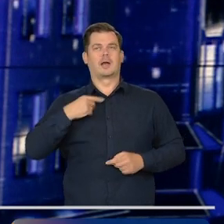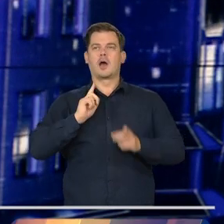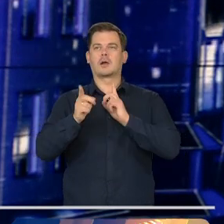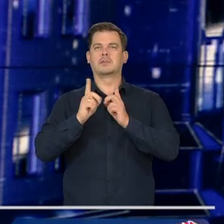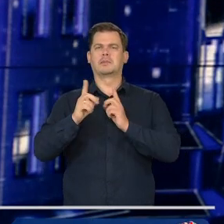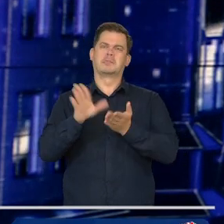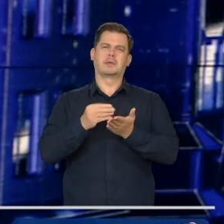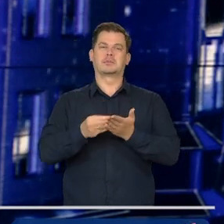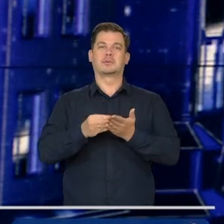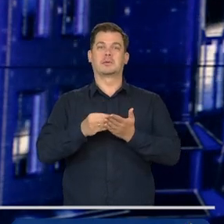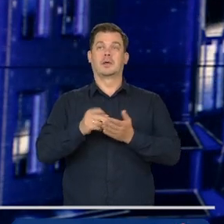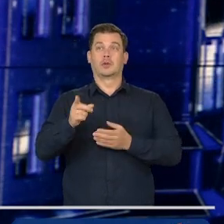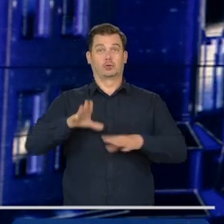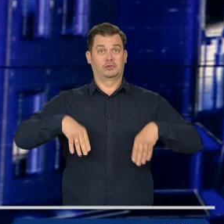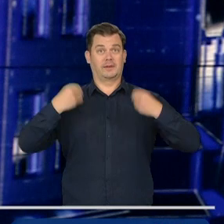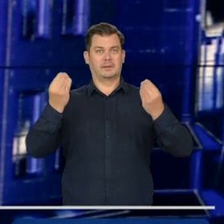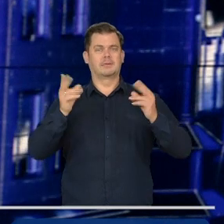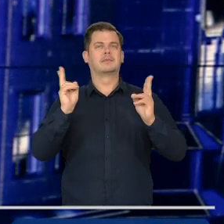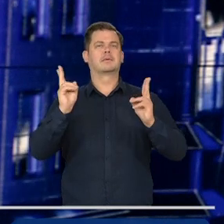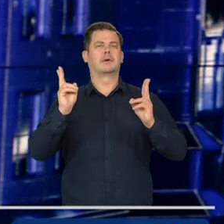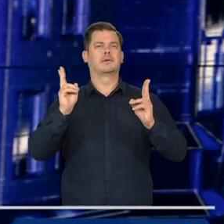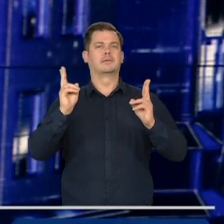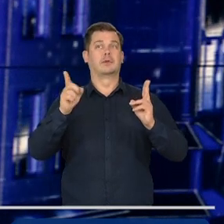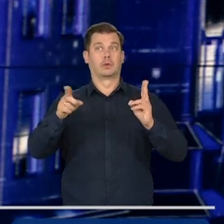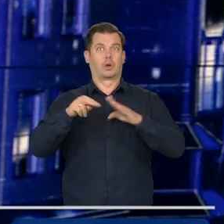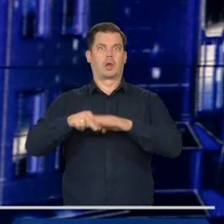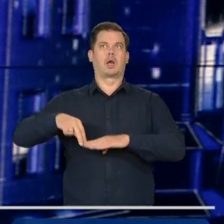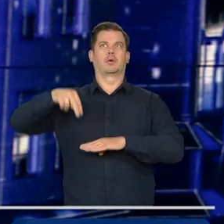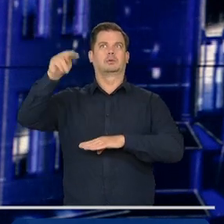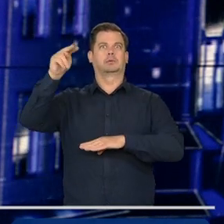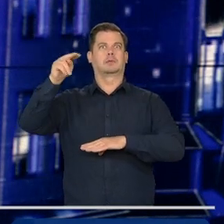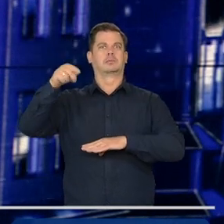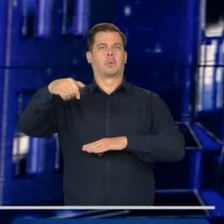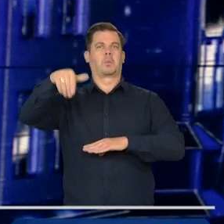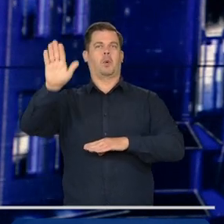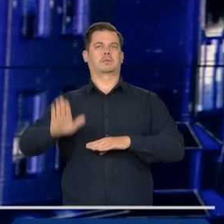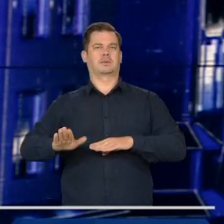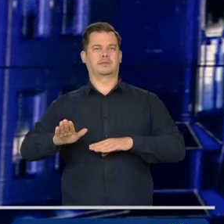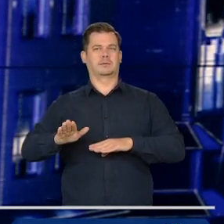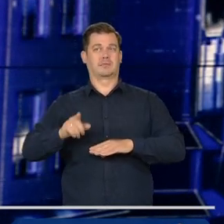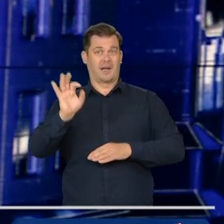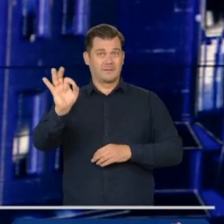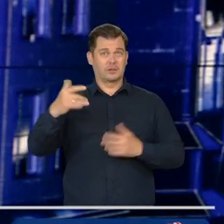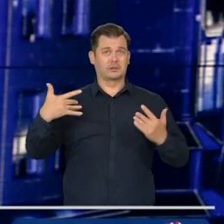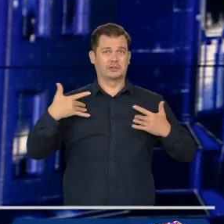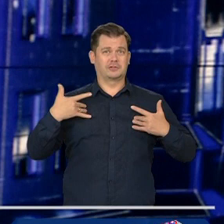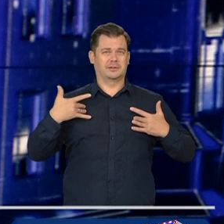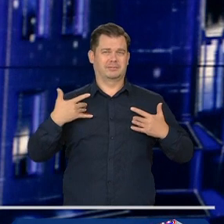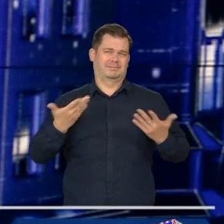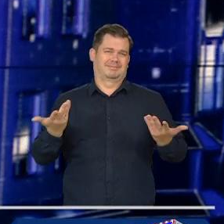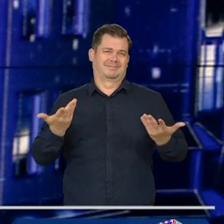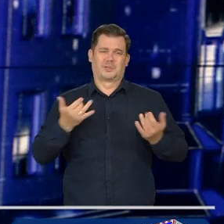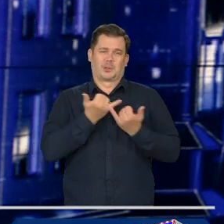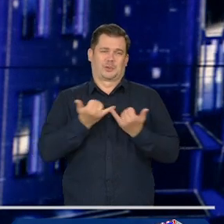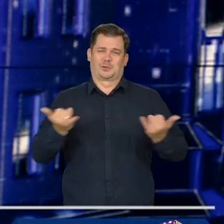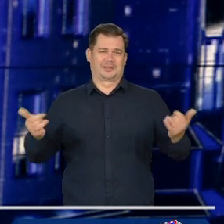się poczytało żywoty świętych, tych, którzy są kanonizowani, beatyfikowani, to ich życie wyglądało no, bardzo